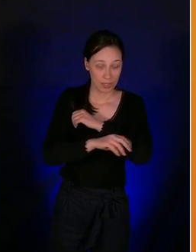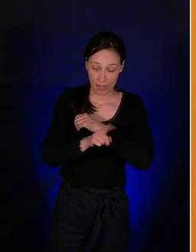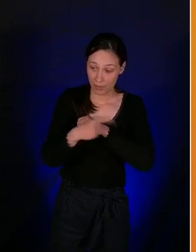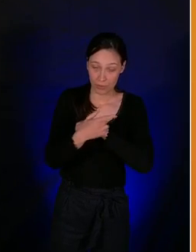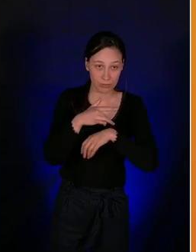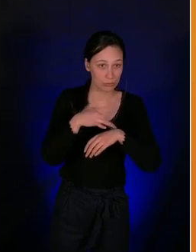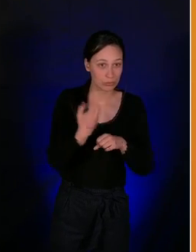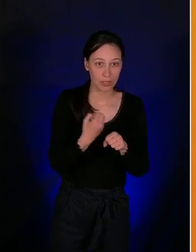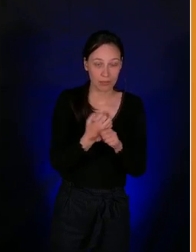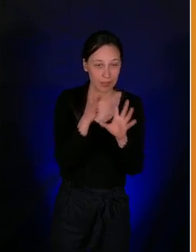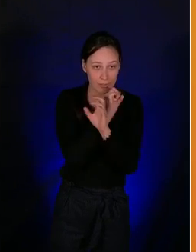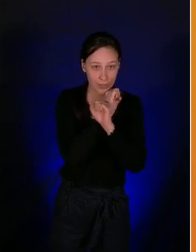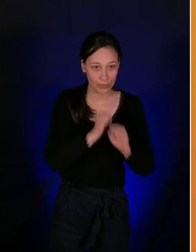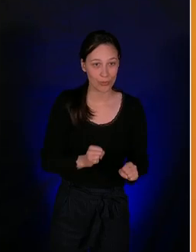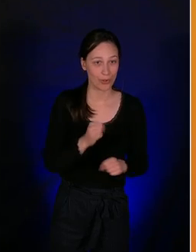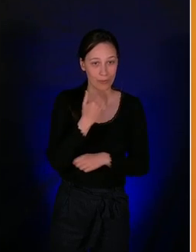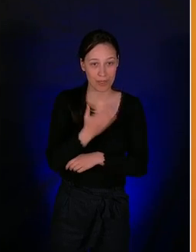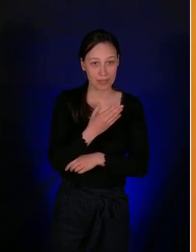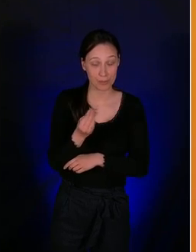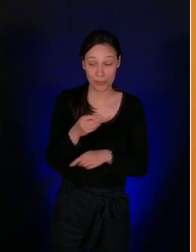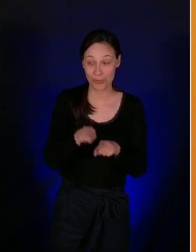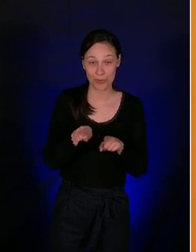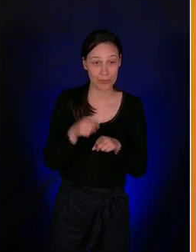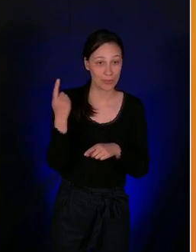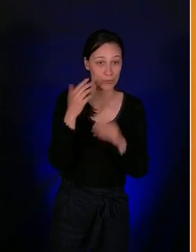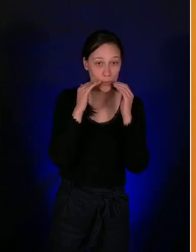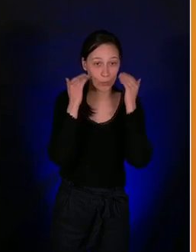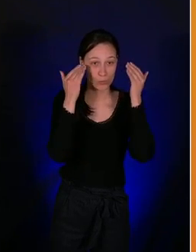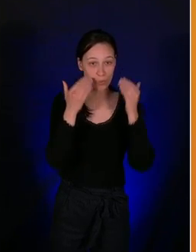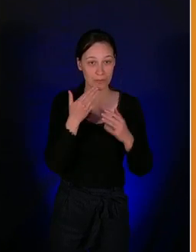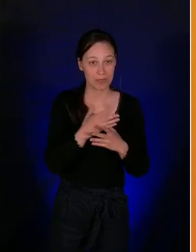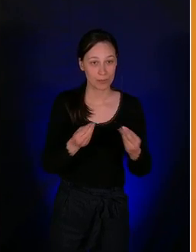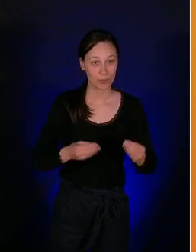toujours remarquable. Et ça, toujours dans la bonne humeur. Merci beaucoup.